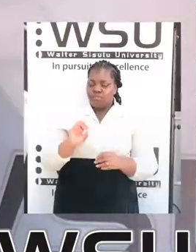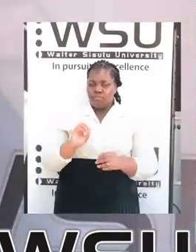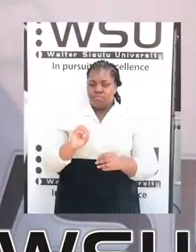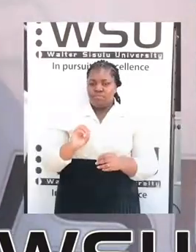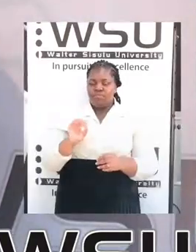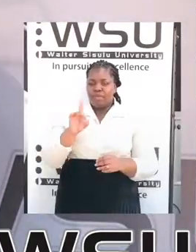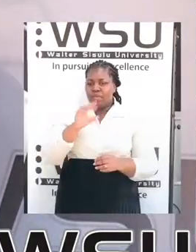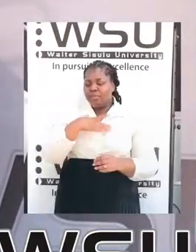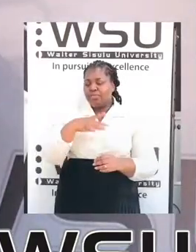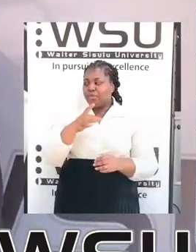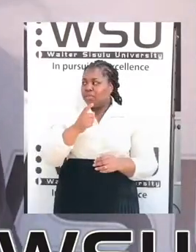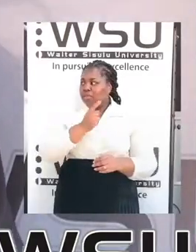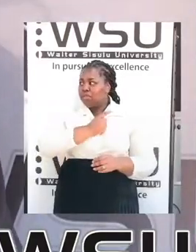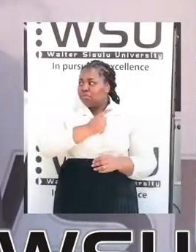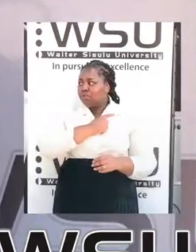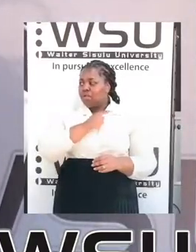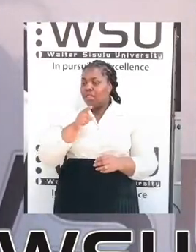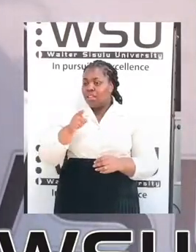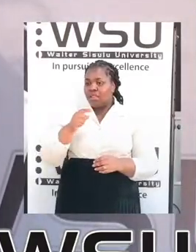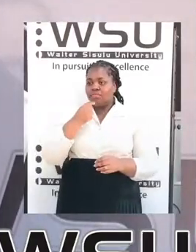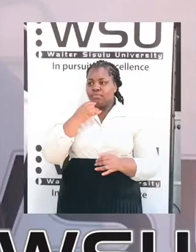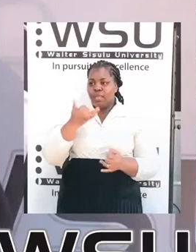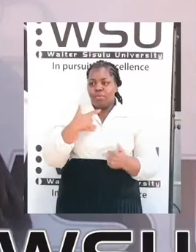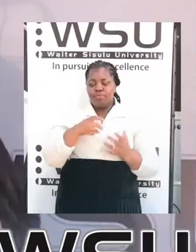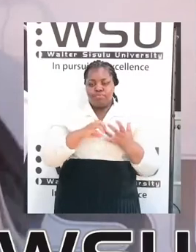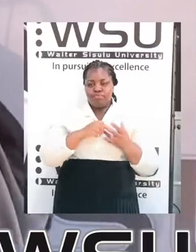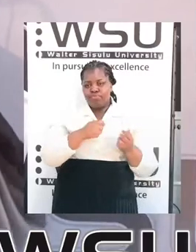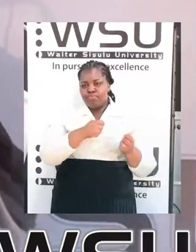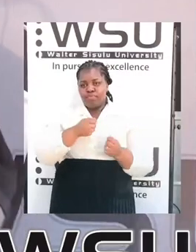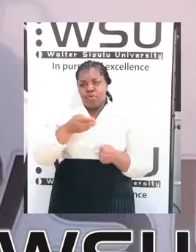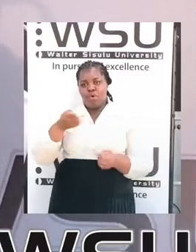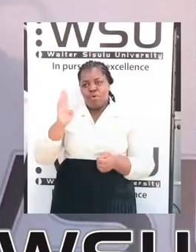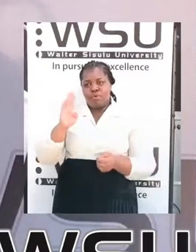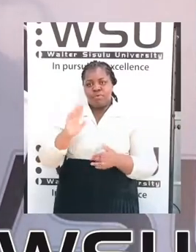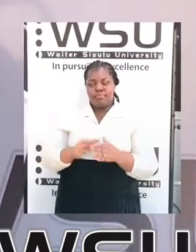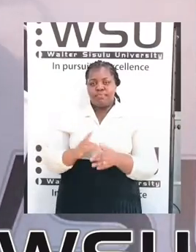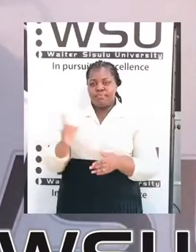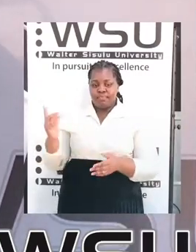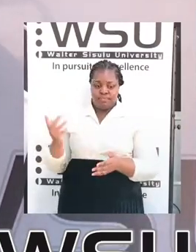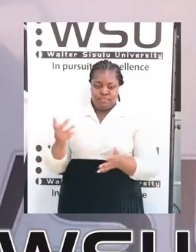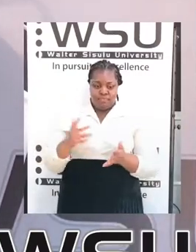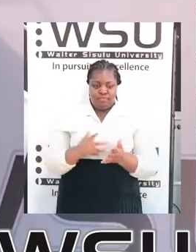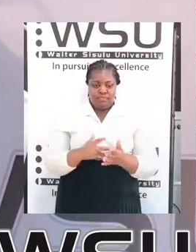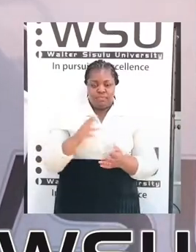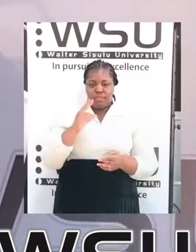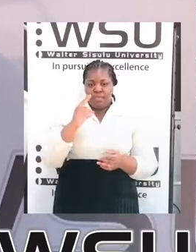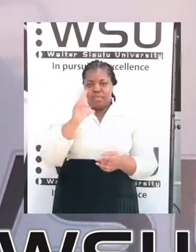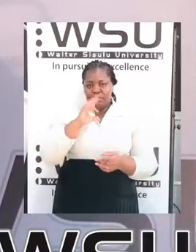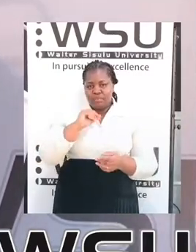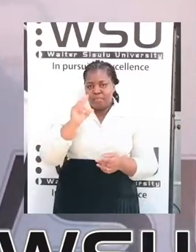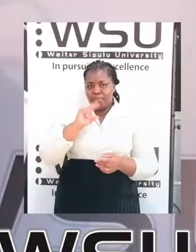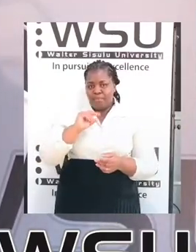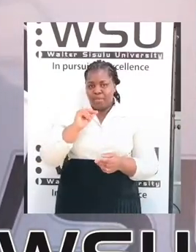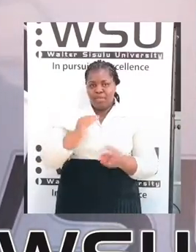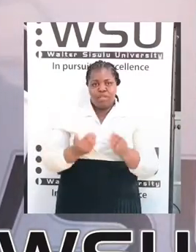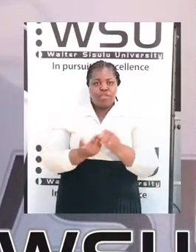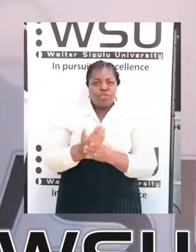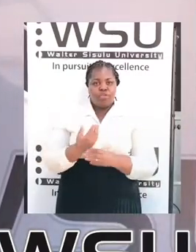wakhe. Yiyo le nto ngulo moya owamtsalayo uThixo umoya wakhe ukuba afike athethe into